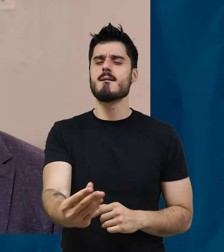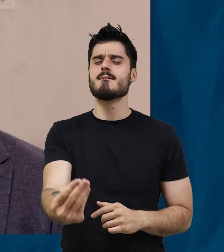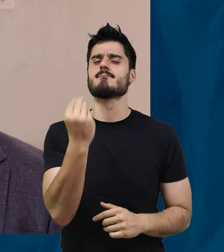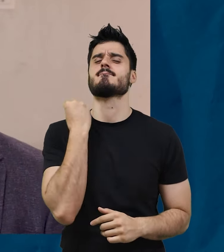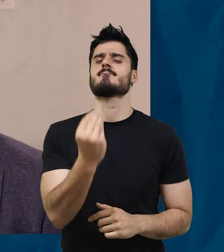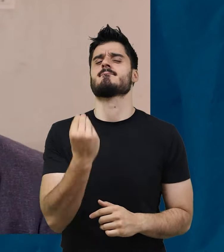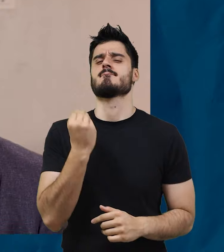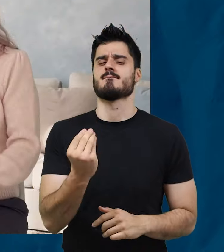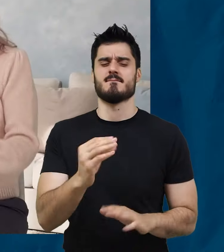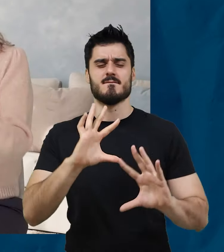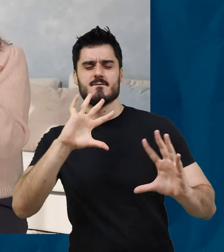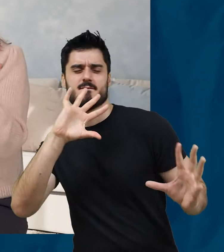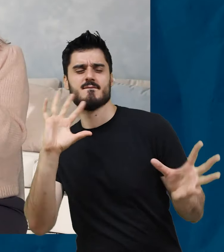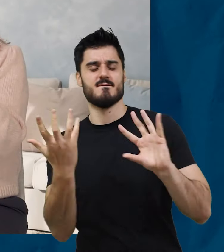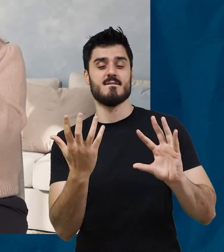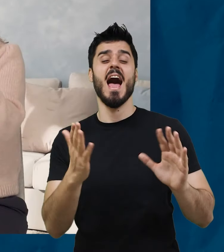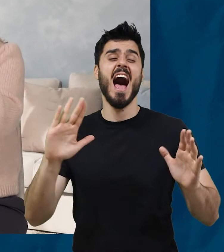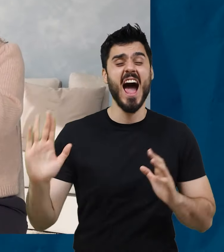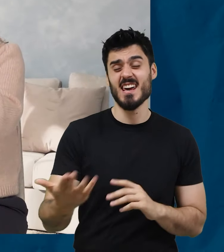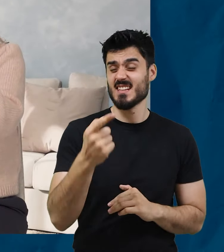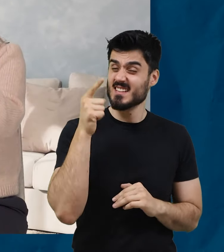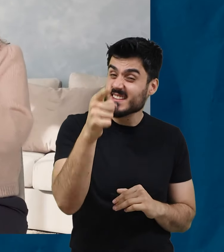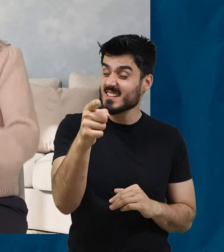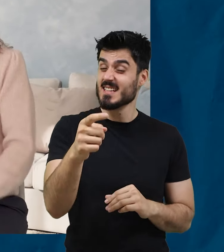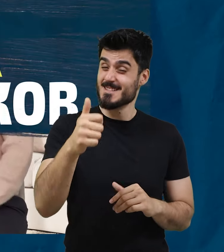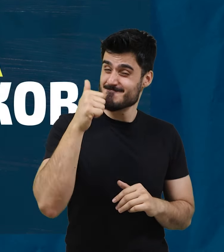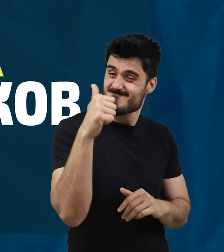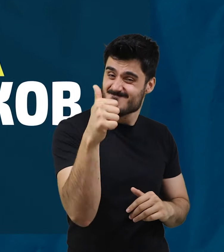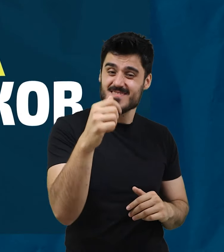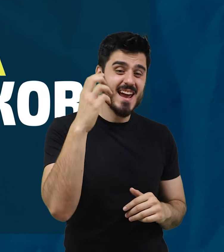резултатът ще е страхотен. Давай, Караджов! Ти си на ход!